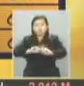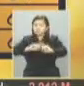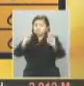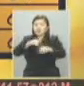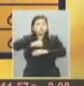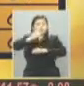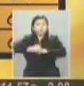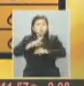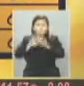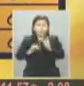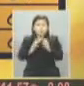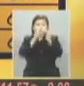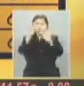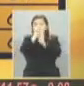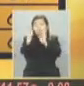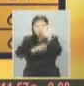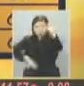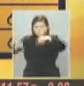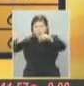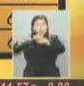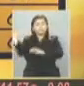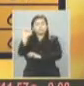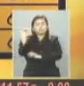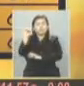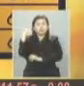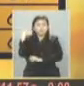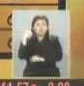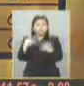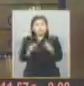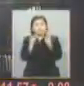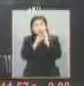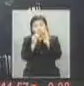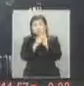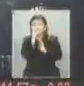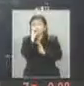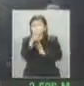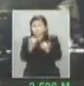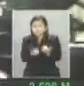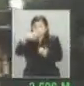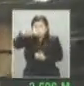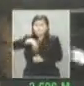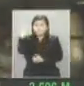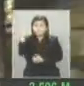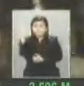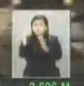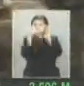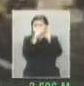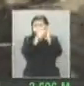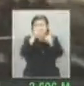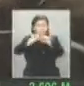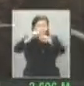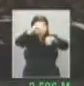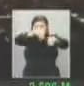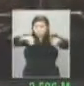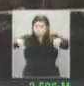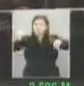ายเฉพาะขึ้นมาควบคุมดูแลนะคะทำให้มีข้อมูลจากกรุงเทพมหานครที่ระบุว่าสถานบันเทิงในกรุงเทพกว่า800แห่ง